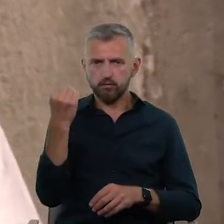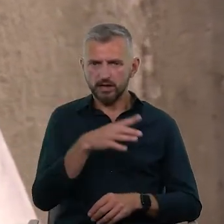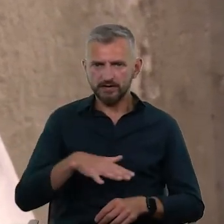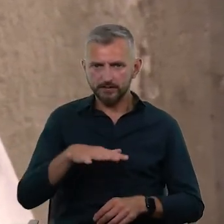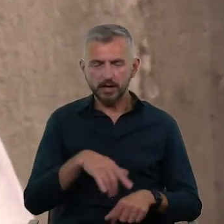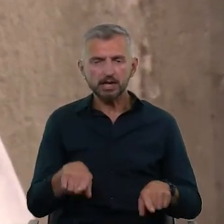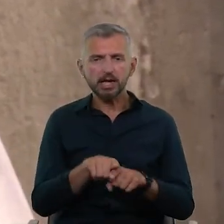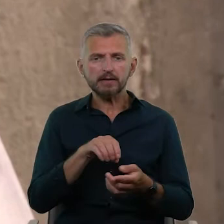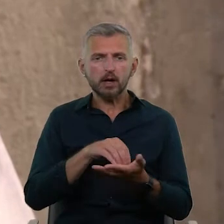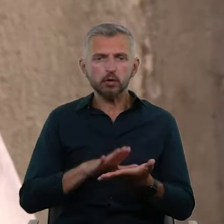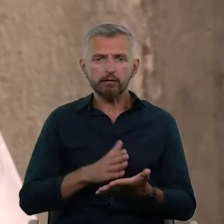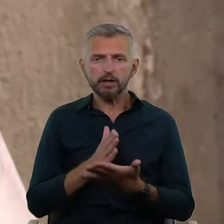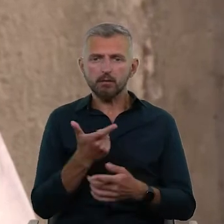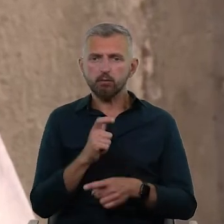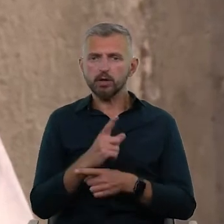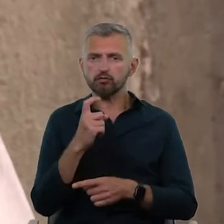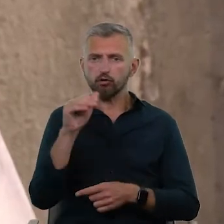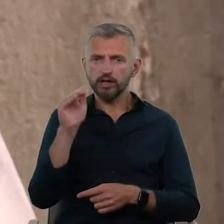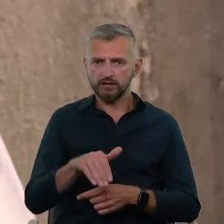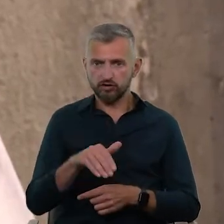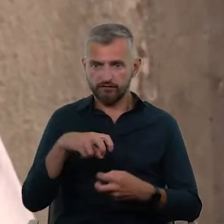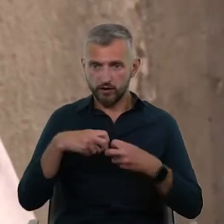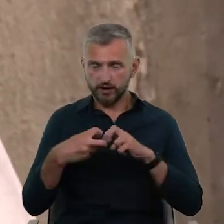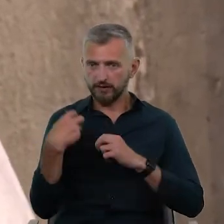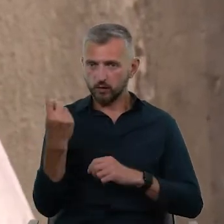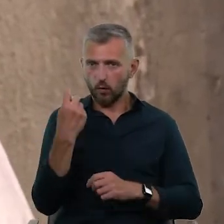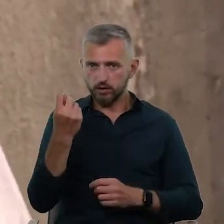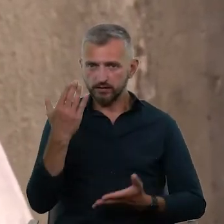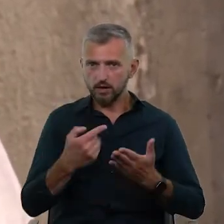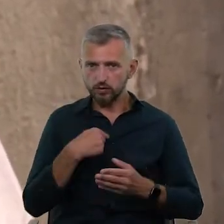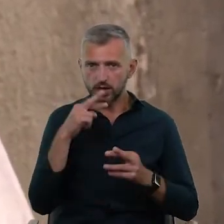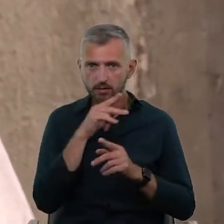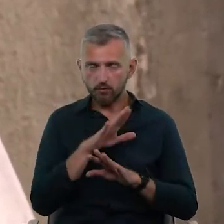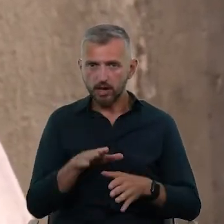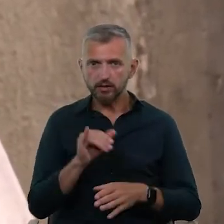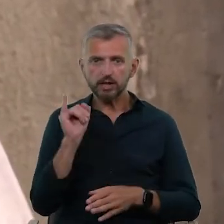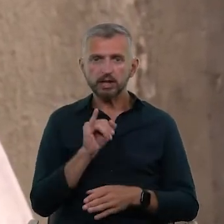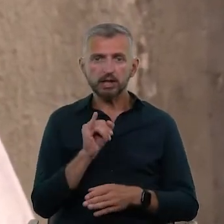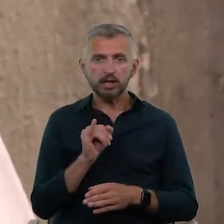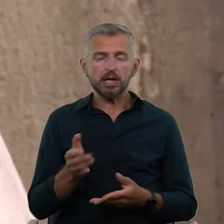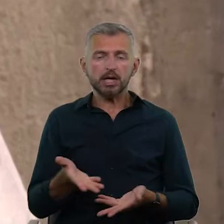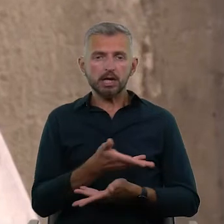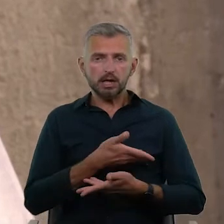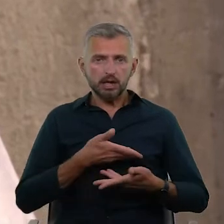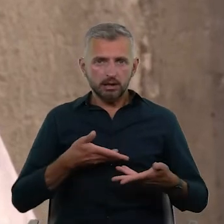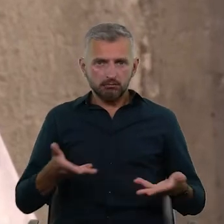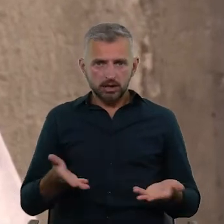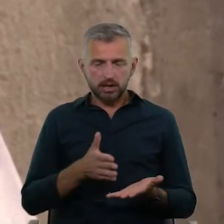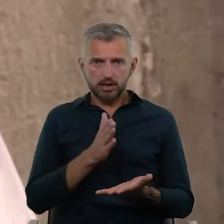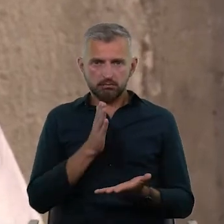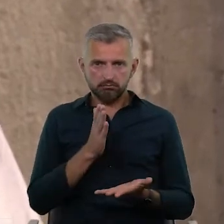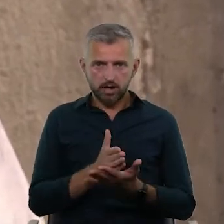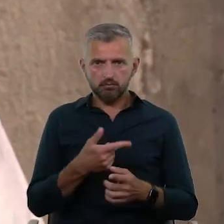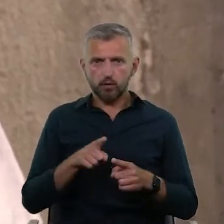Таких зареєстрованих є понад 100 тисяч в Івано-Франківській області, якщо я не помиляюся. І, власне, ми маємо